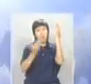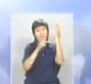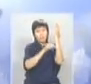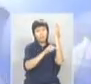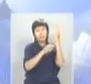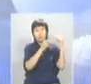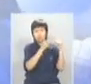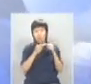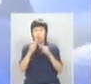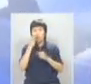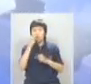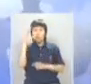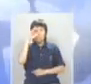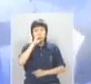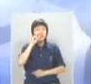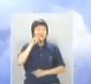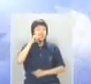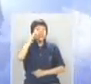Grande งาน สภติประกาศได้ใหม่ Nissan Argentinaสวัดีค่ะ